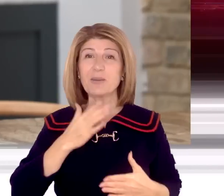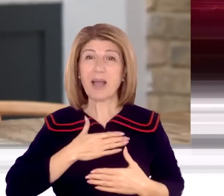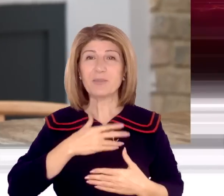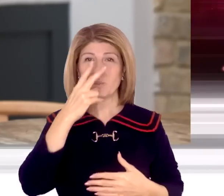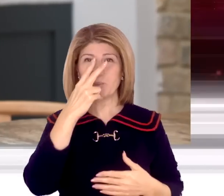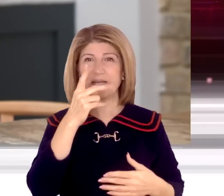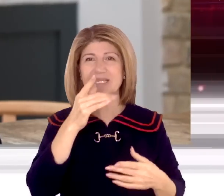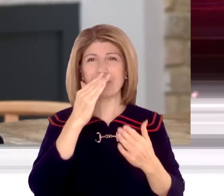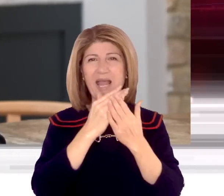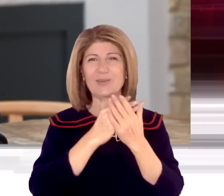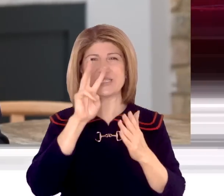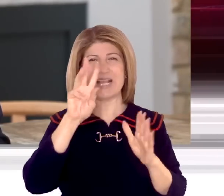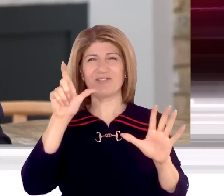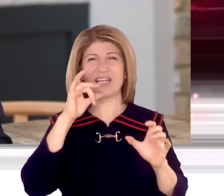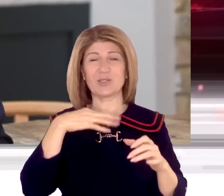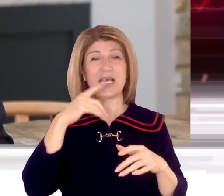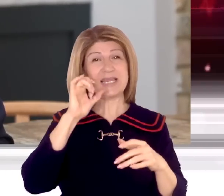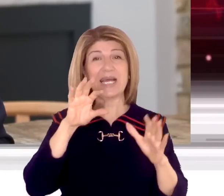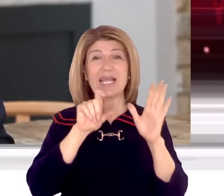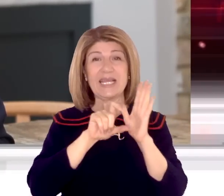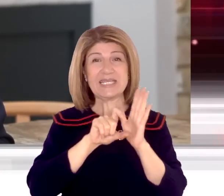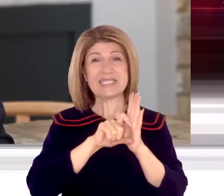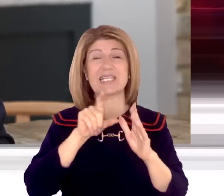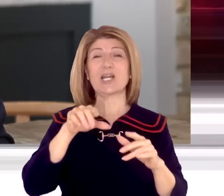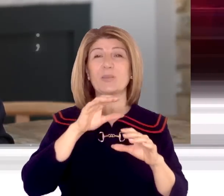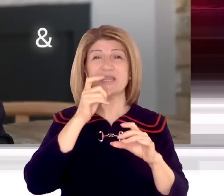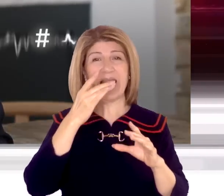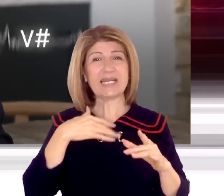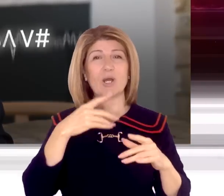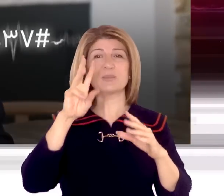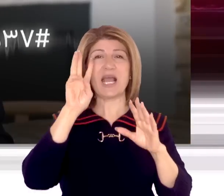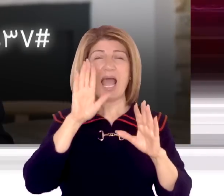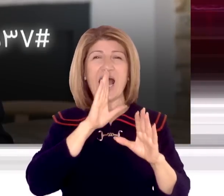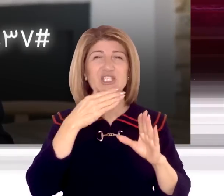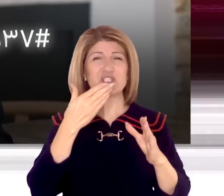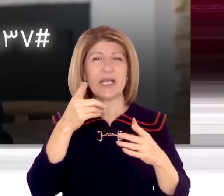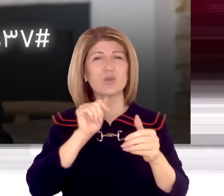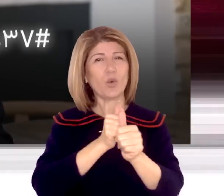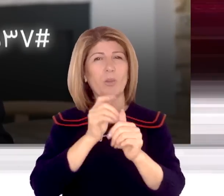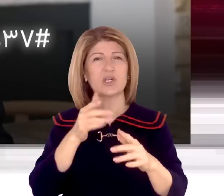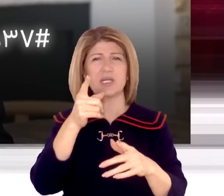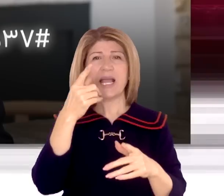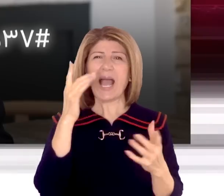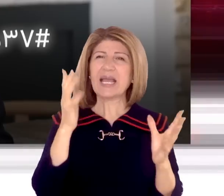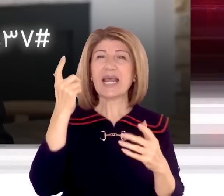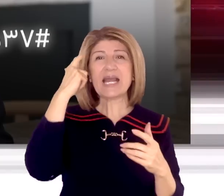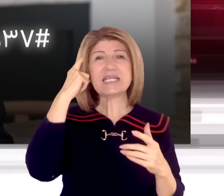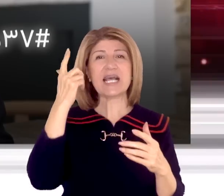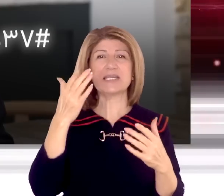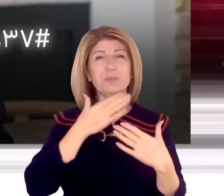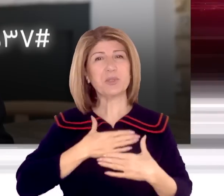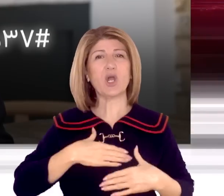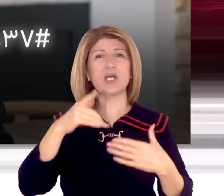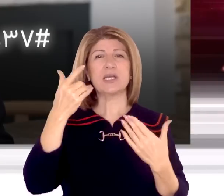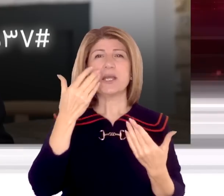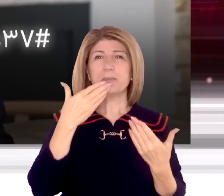خیلی ممنون که بیننده برنامه 37 درجه بودید. ما رو در اینستاگرام و تلگرام با هشتگ 37 درجه دنبال کنید. اگه سوژه خاصی رو میخواید